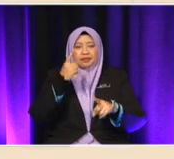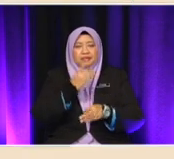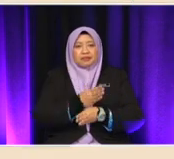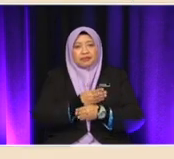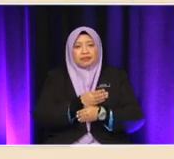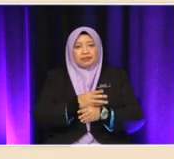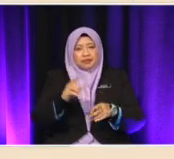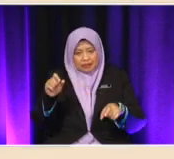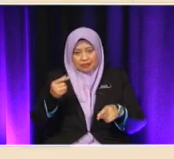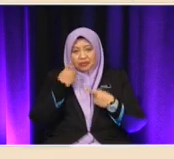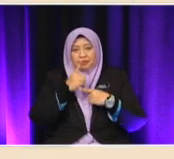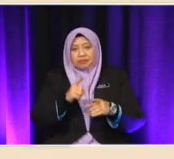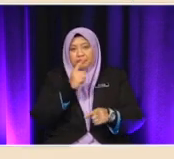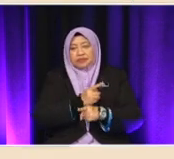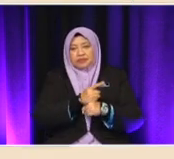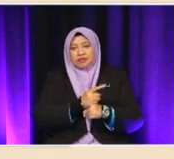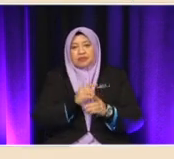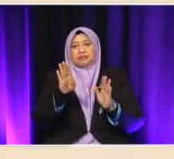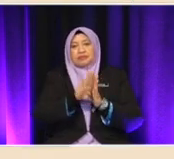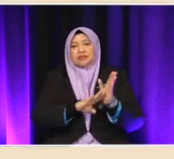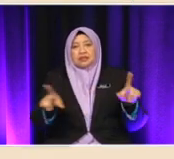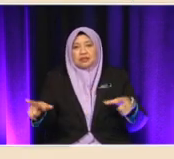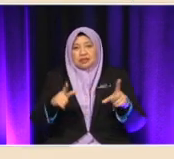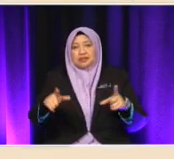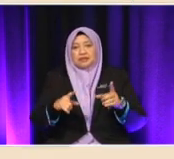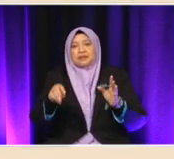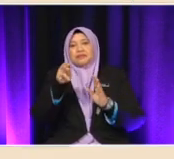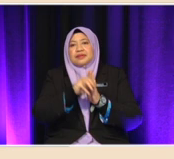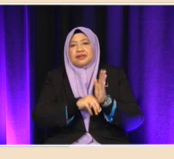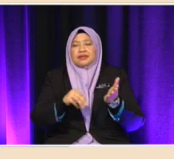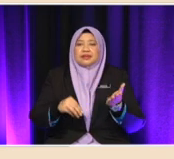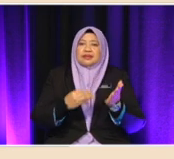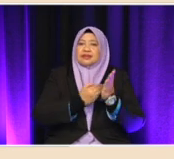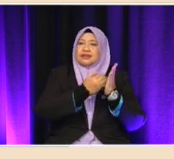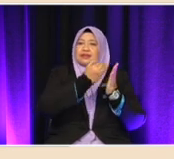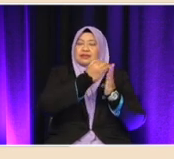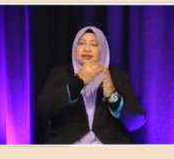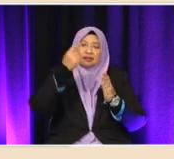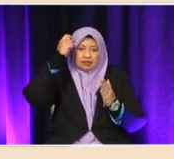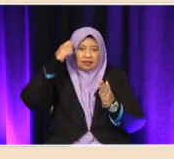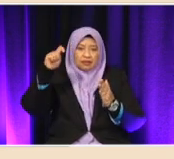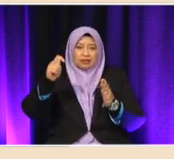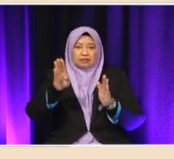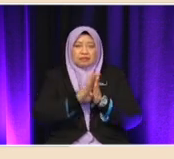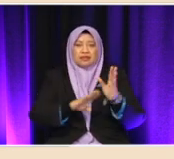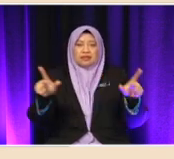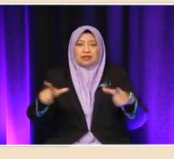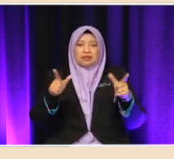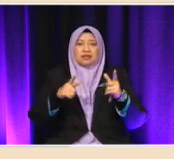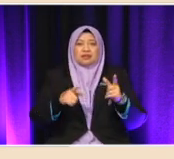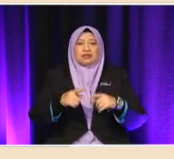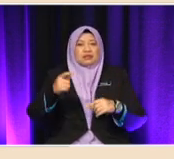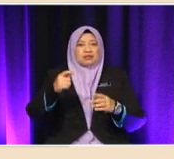Betul Faiza berlaku peningkatan teknologi menjebakkan berlakunya peningkatan di dalam penawaran